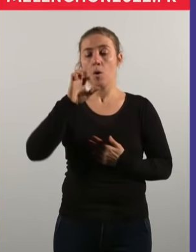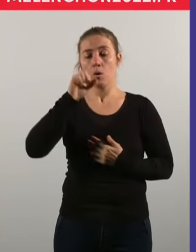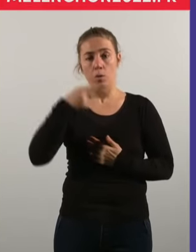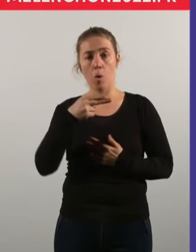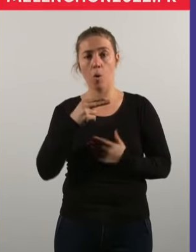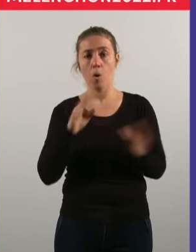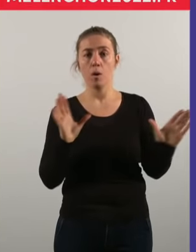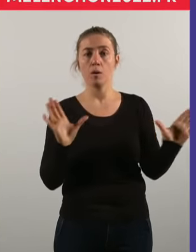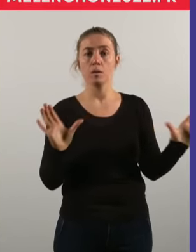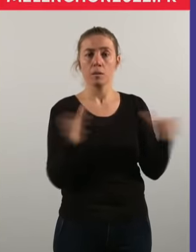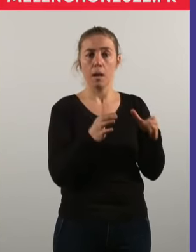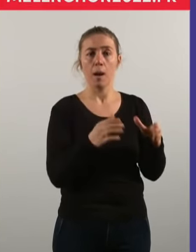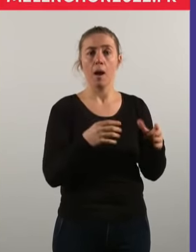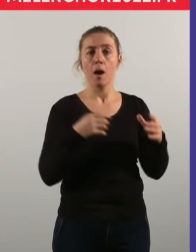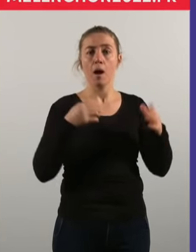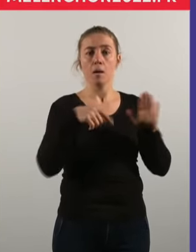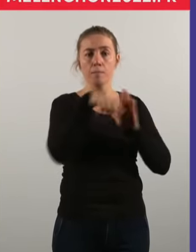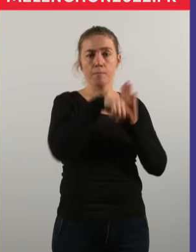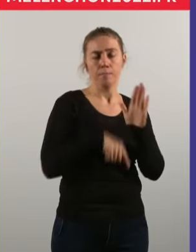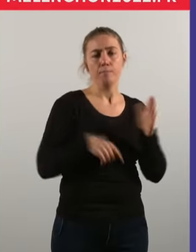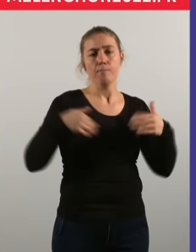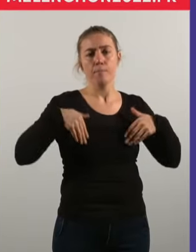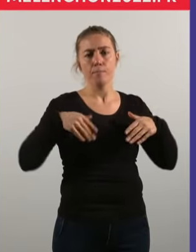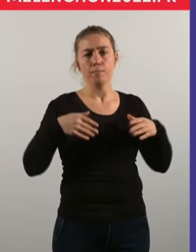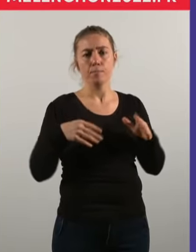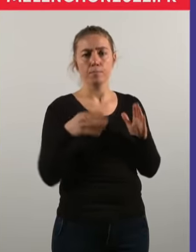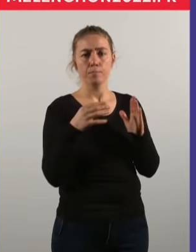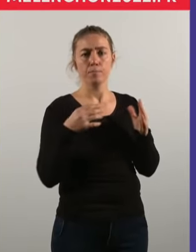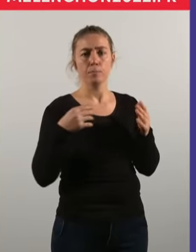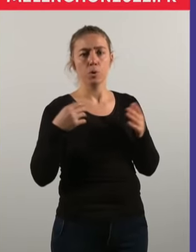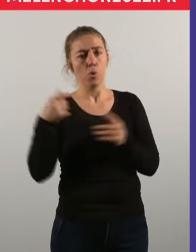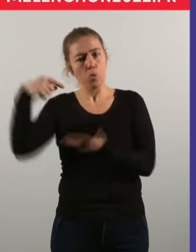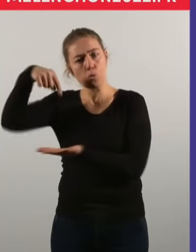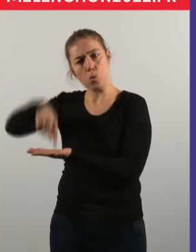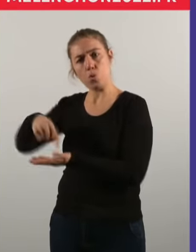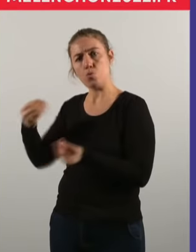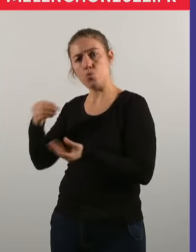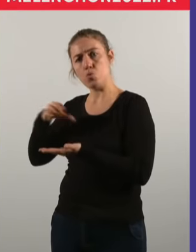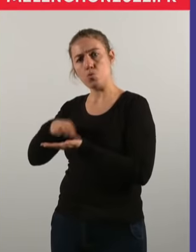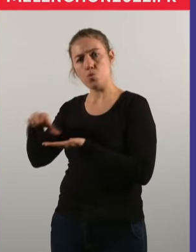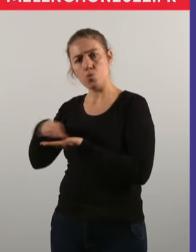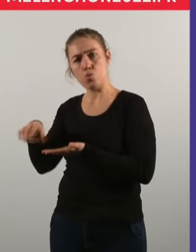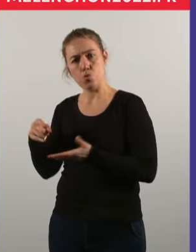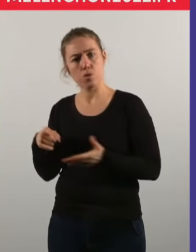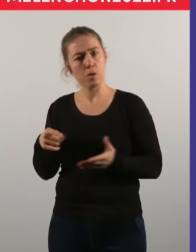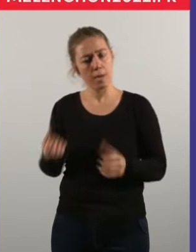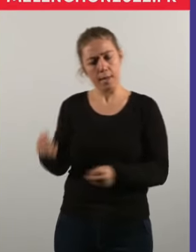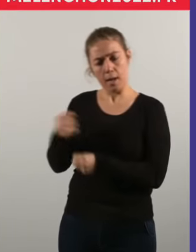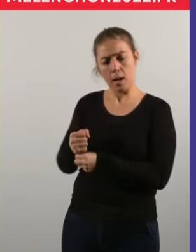l'espace soit domicilié à Toulouse et dont je le prierai de repartir sitôt que mourrai élu.